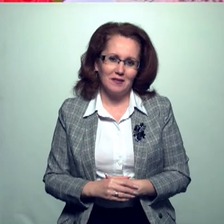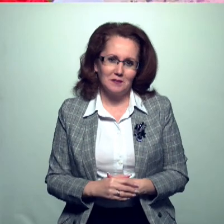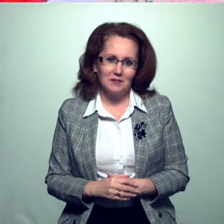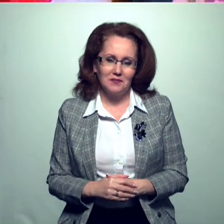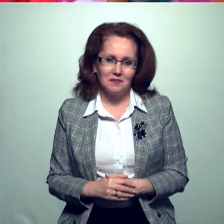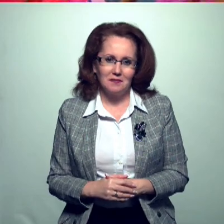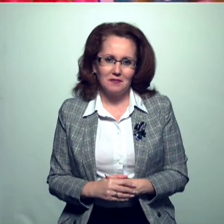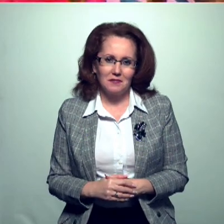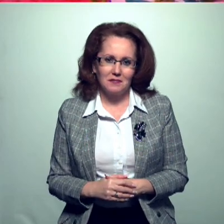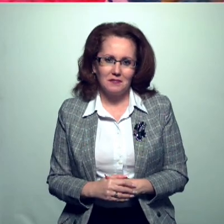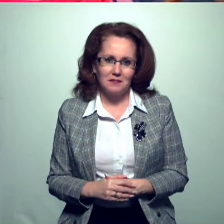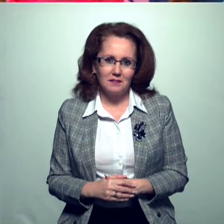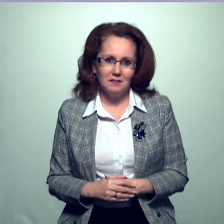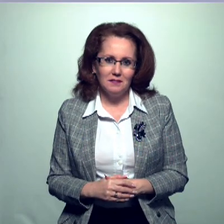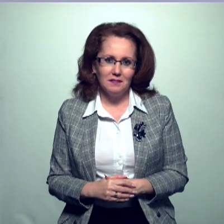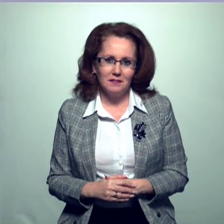Егоров. Новости.